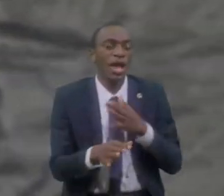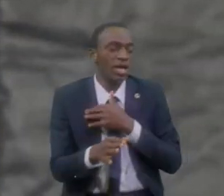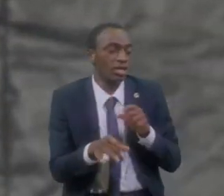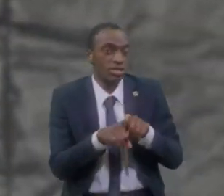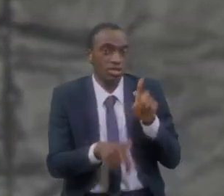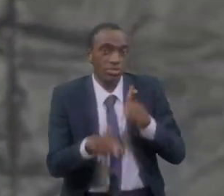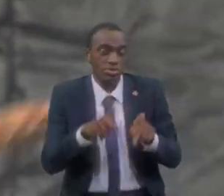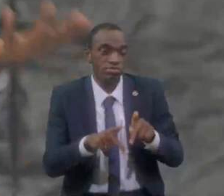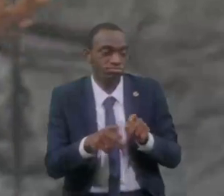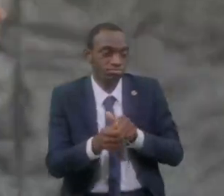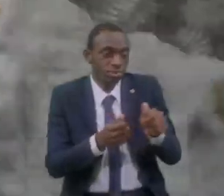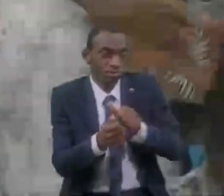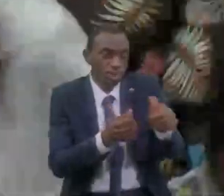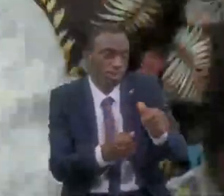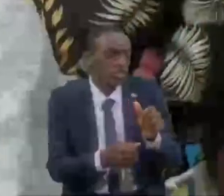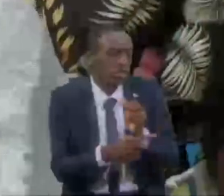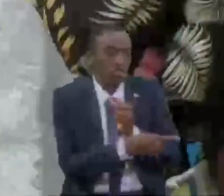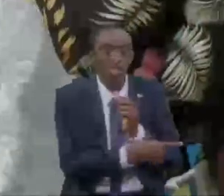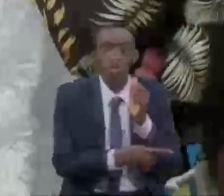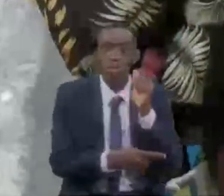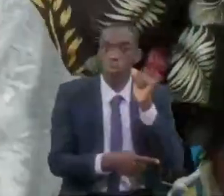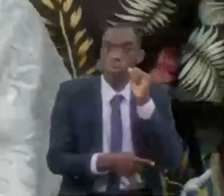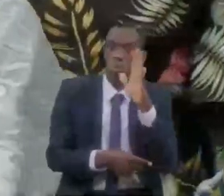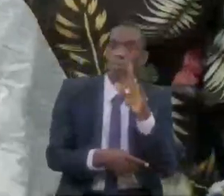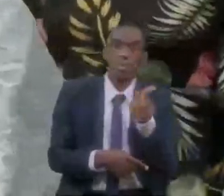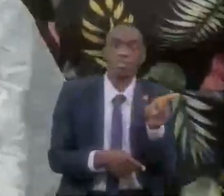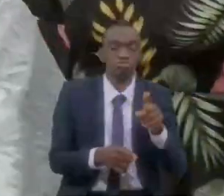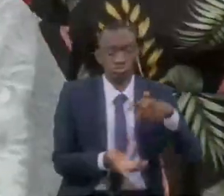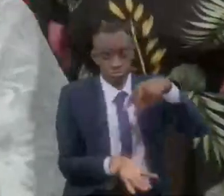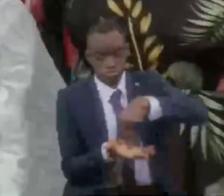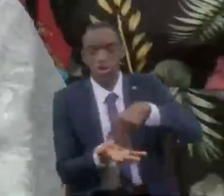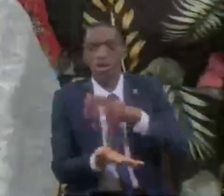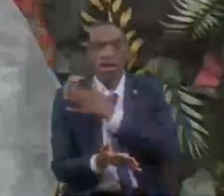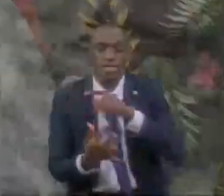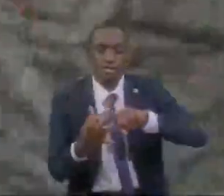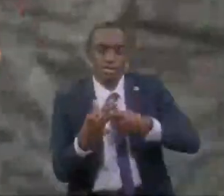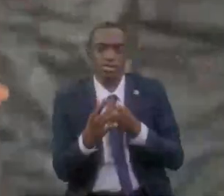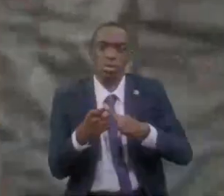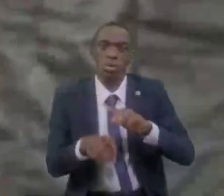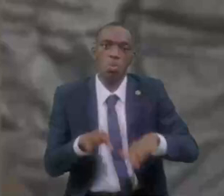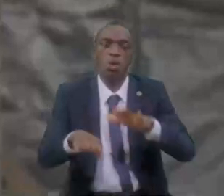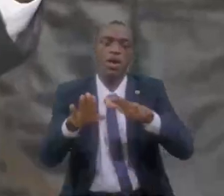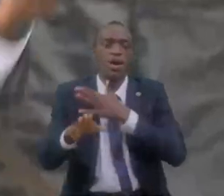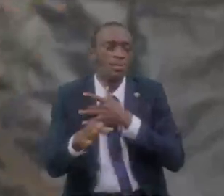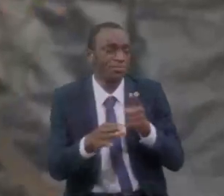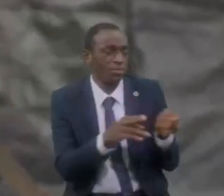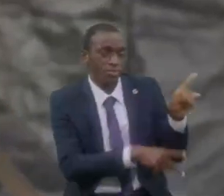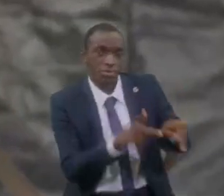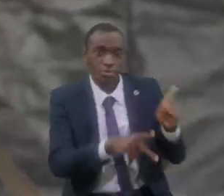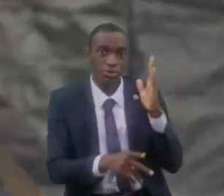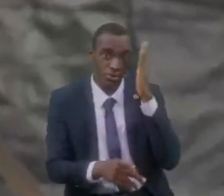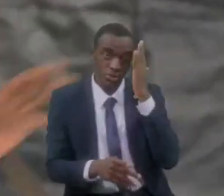Elle s'est mise debout. Elle a commencé à marcher. Et les gens ont compris.